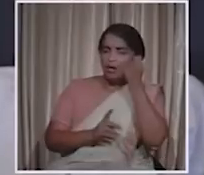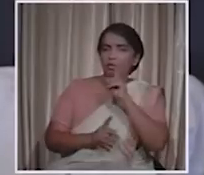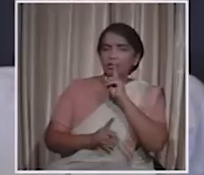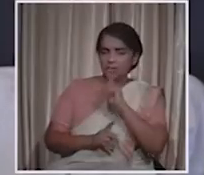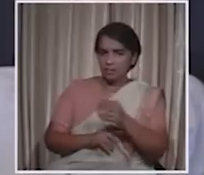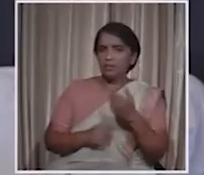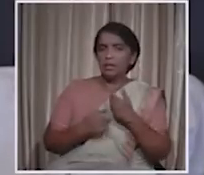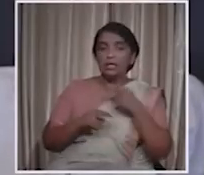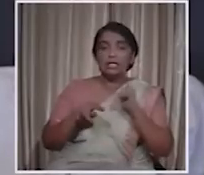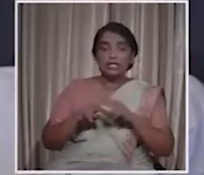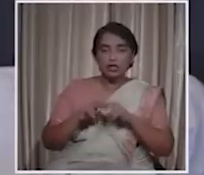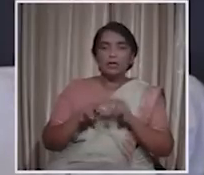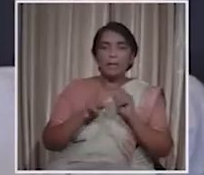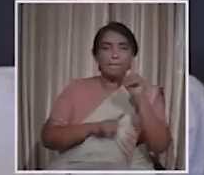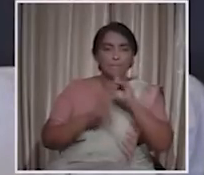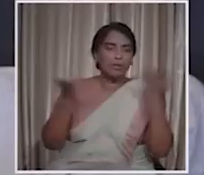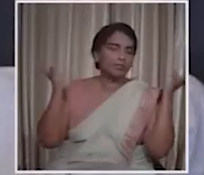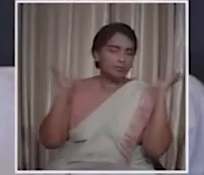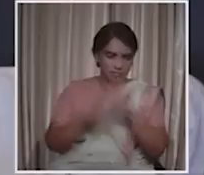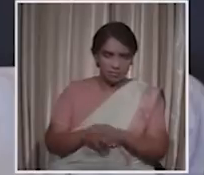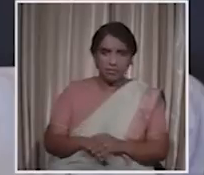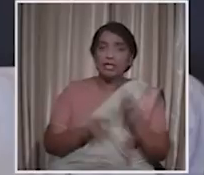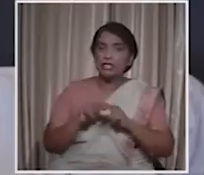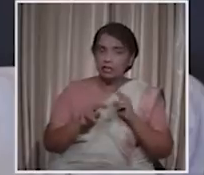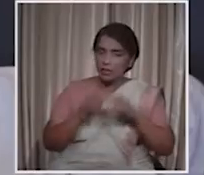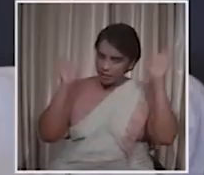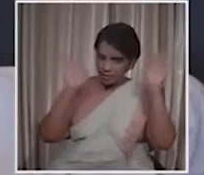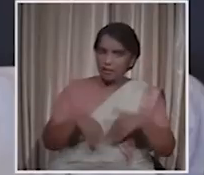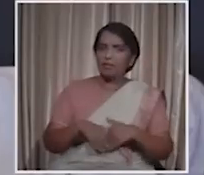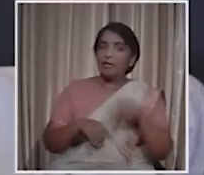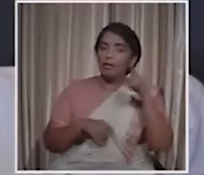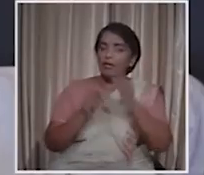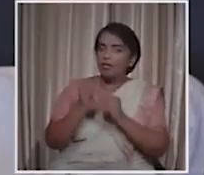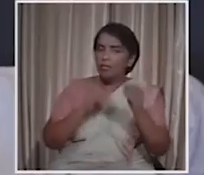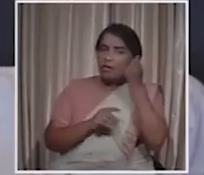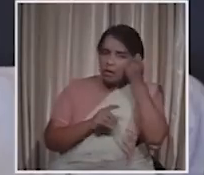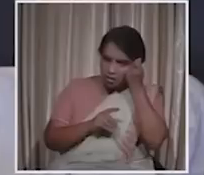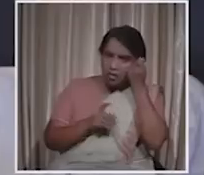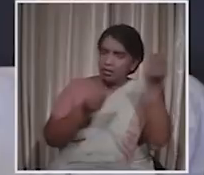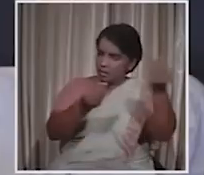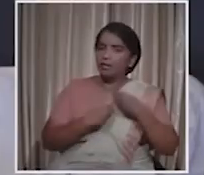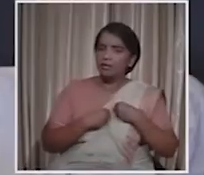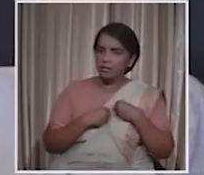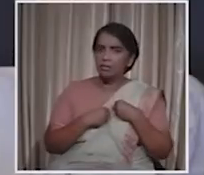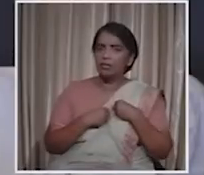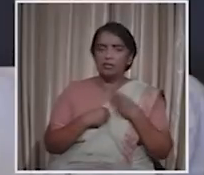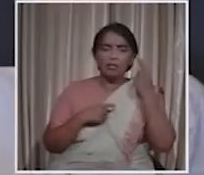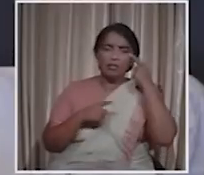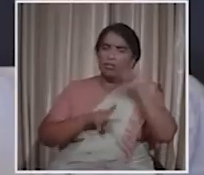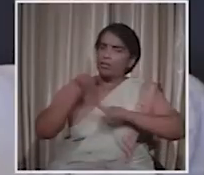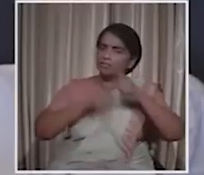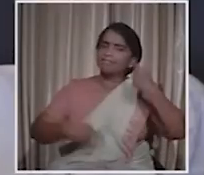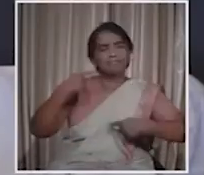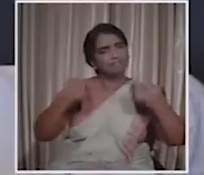කියනවා සිකුරාදා පාර්ලිමේන්තුව රැස් කරන්න කියලා. සිකුරාදා එන්න ඔබේ විකල්ප මේ මෙහාට දෙන්න. අපි ඒ ගැන වාද විවාද